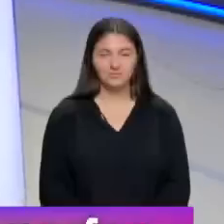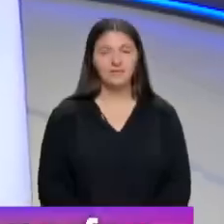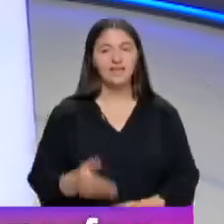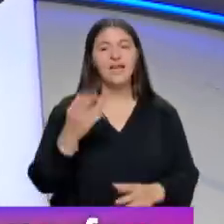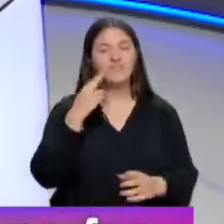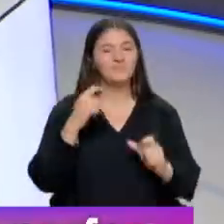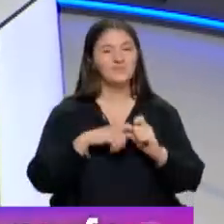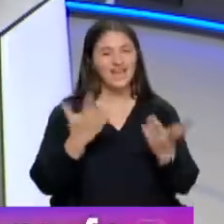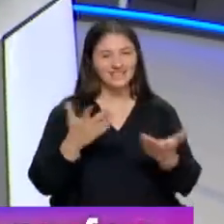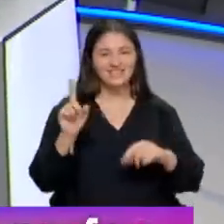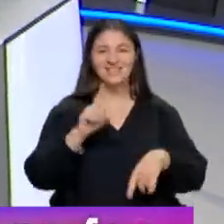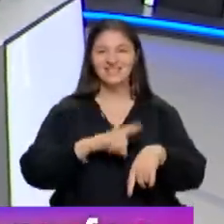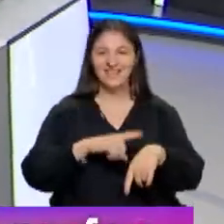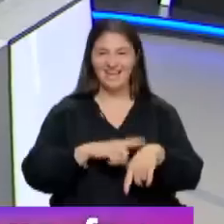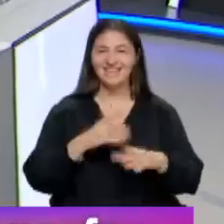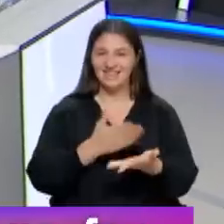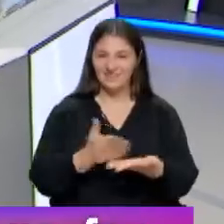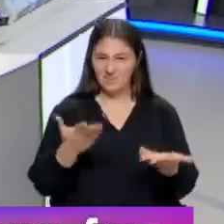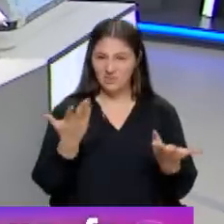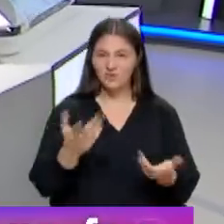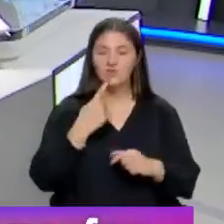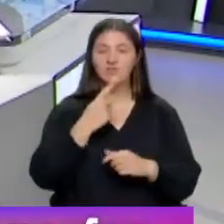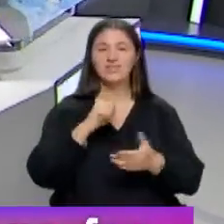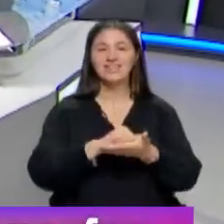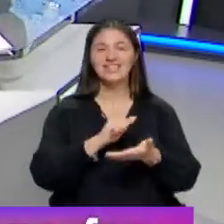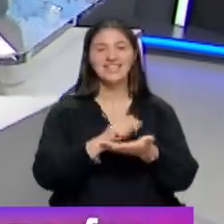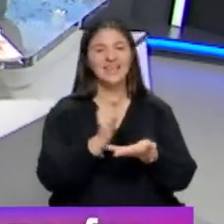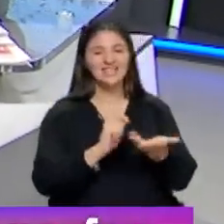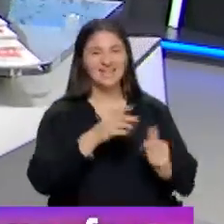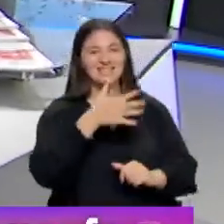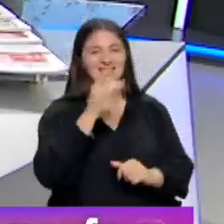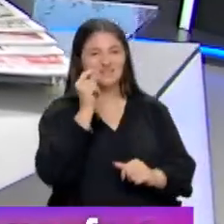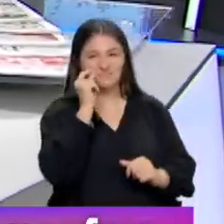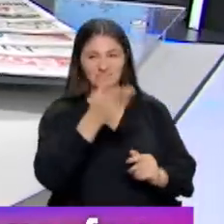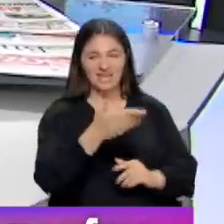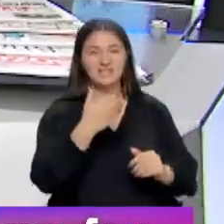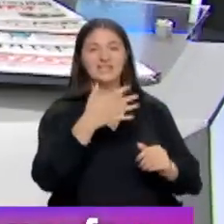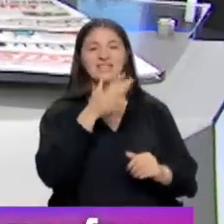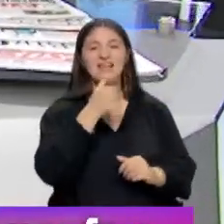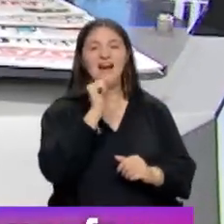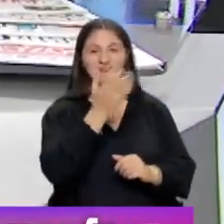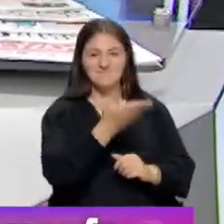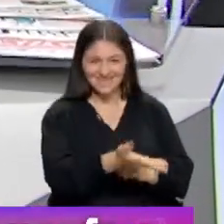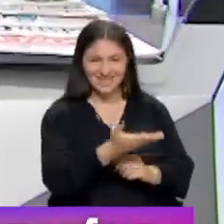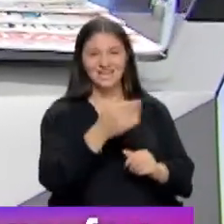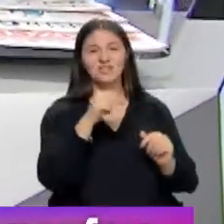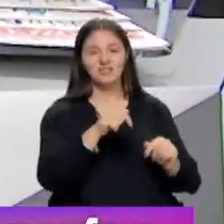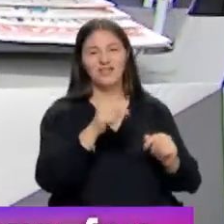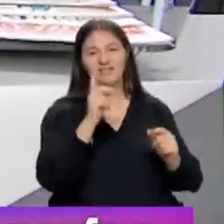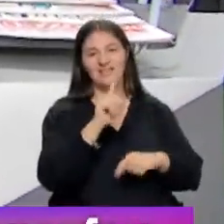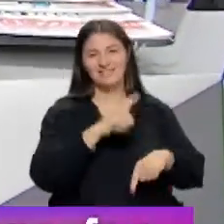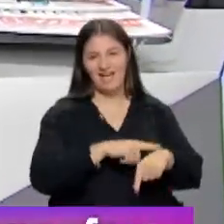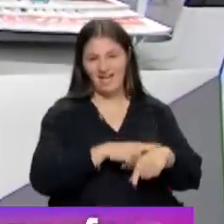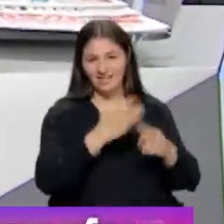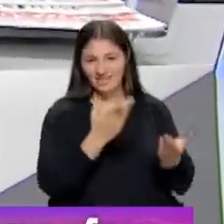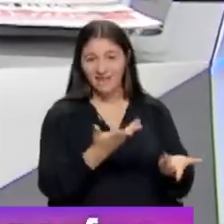efendim günaydın çalar saatte devam ediyoruz Sözcü gazetesi yazarı denizleyerek Deniz abi Şu anda çalar